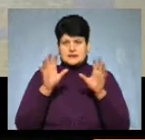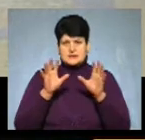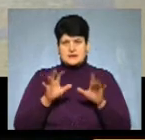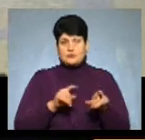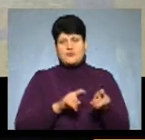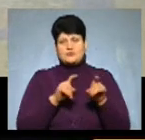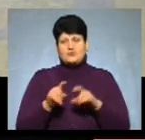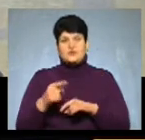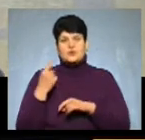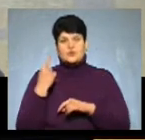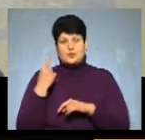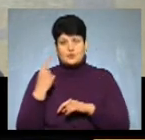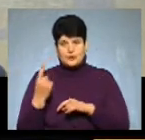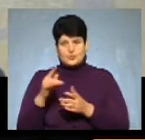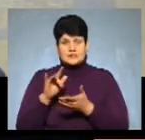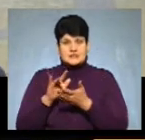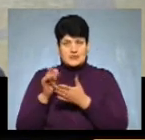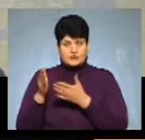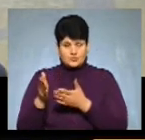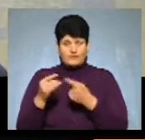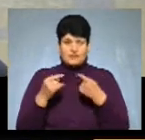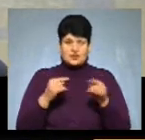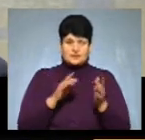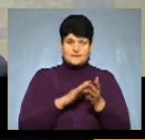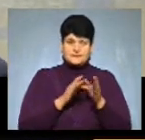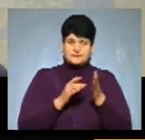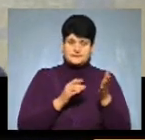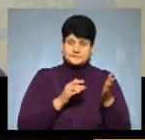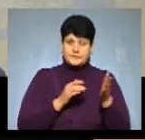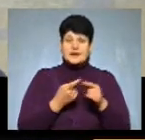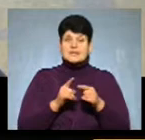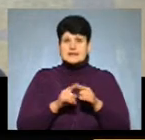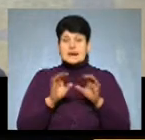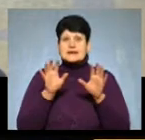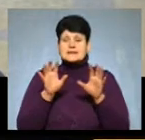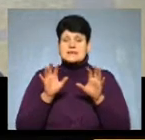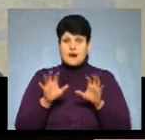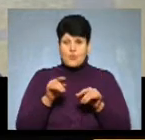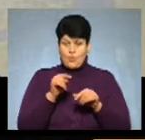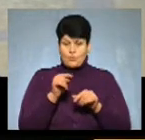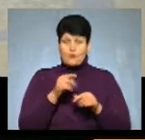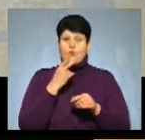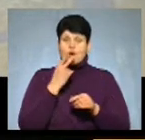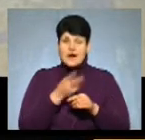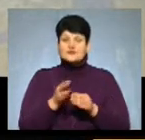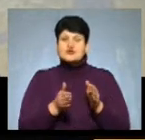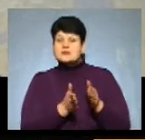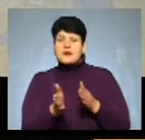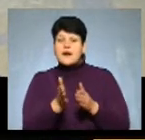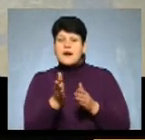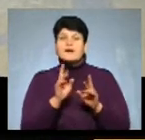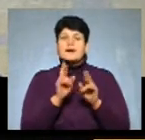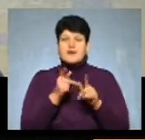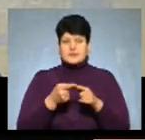статус, перейшовши від однієї центру до іншого. А цей закон він якби показує шлях, як це